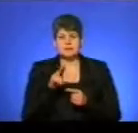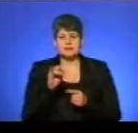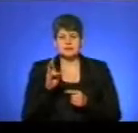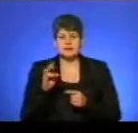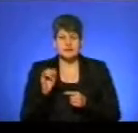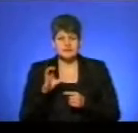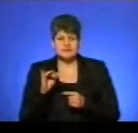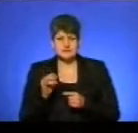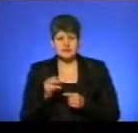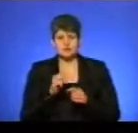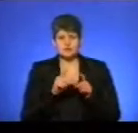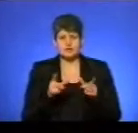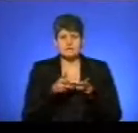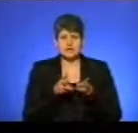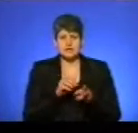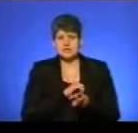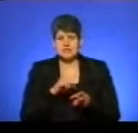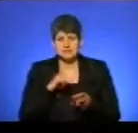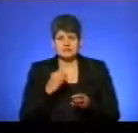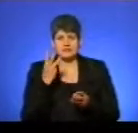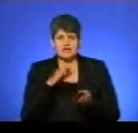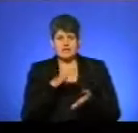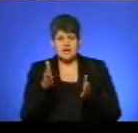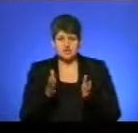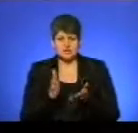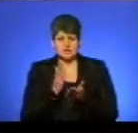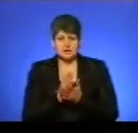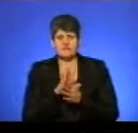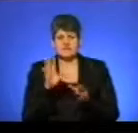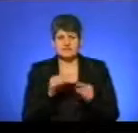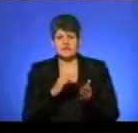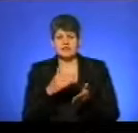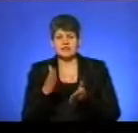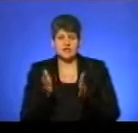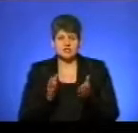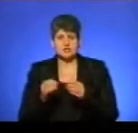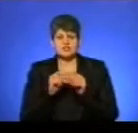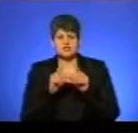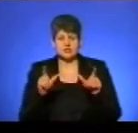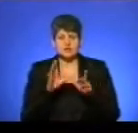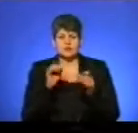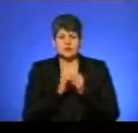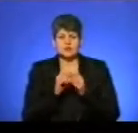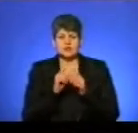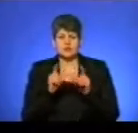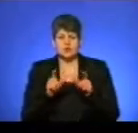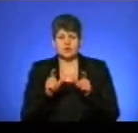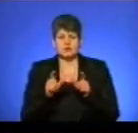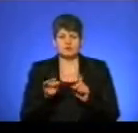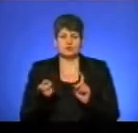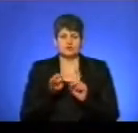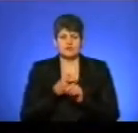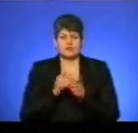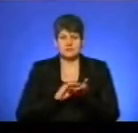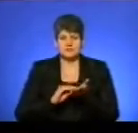Пекли імбирне печиво самі, три ящики маємо. Ці ящики зі шкіл, кожна школа долучилася, і вони от пакували, підписувалися. Є